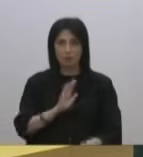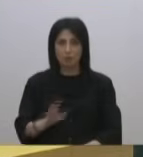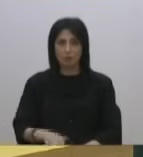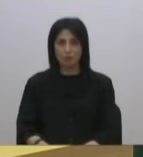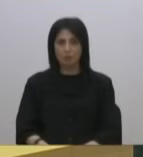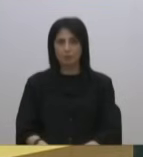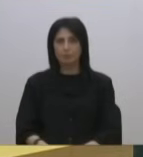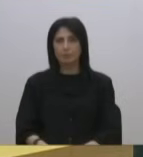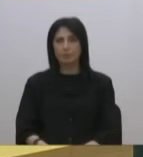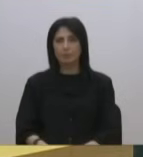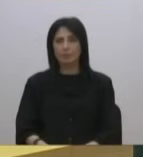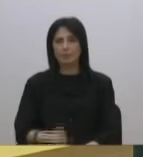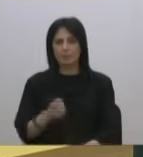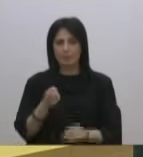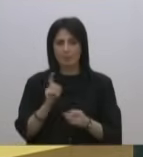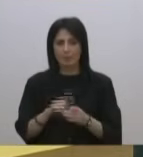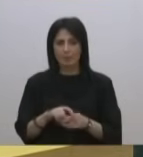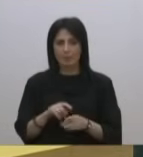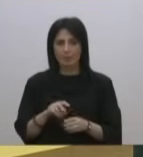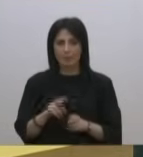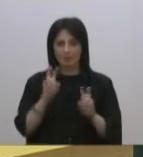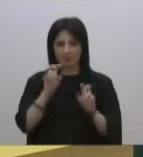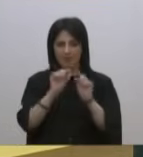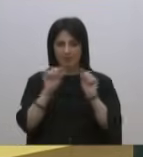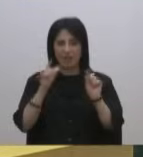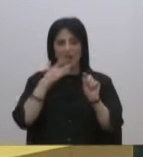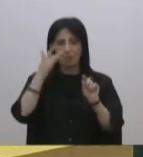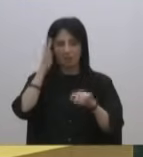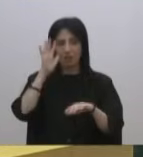იყოს. რაც შეეხება სახელწოდებებს,